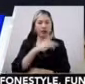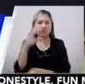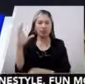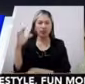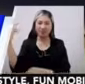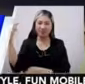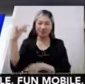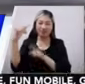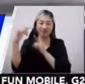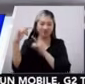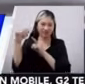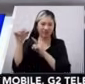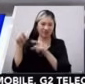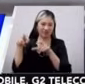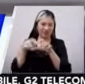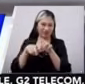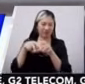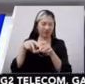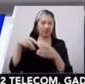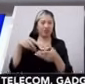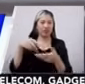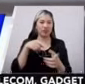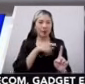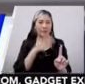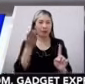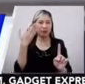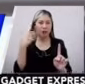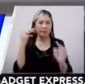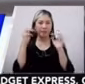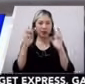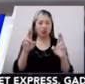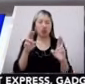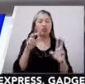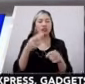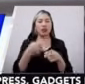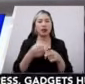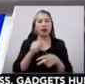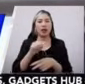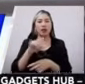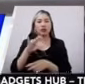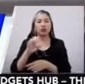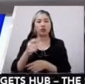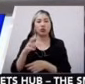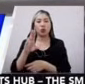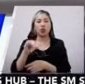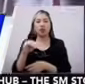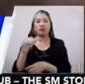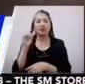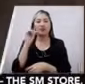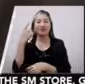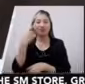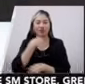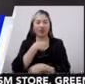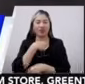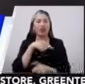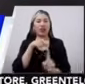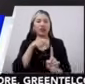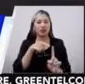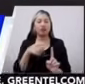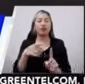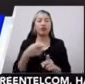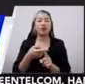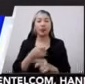dating Mayor Alice Guo. Tumagal ng halos 4 at kalahating oras ang biyahe nila mula sa Jakarta, Indonesia. Pagbaba ng